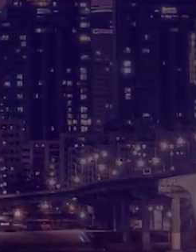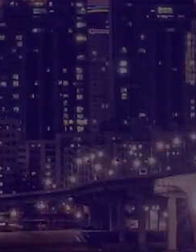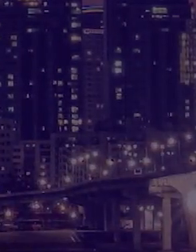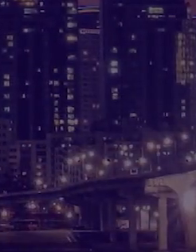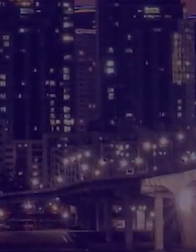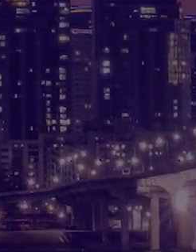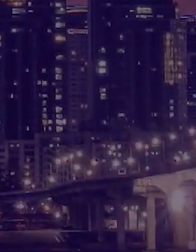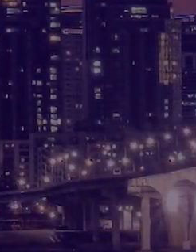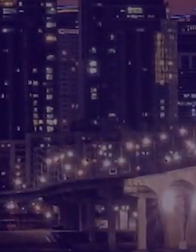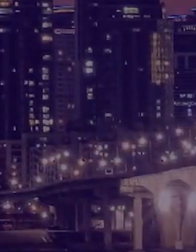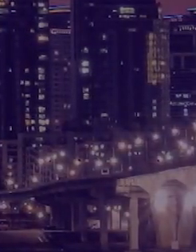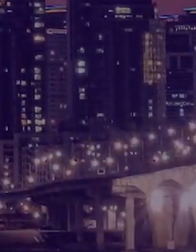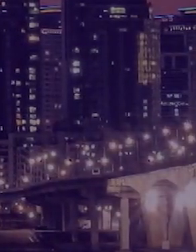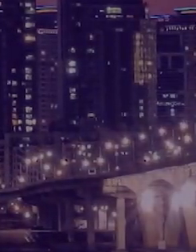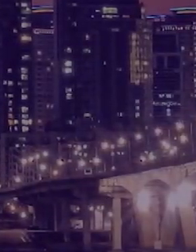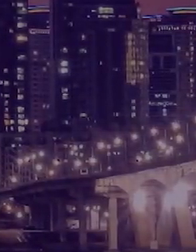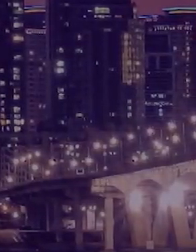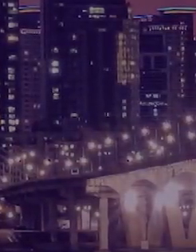밝혔습니다